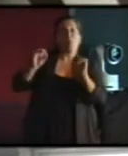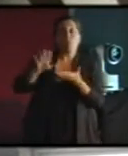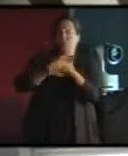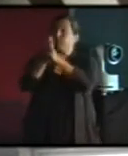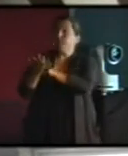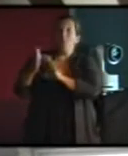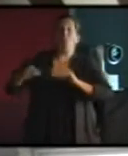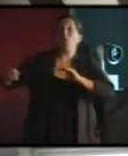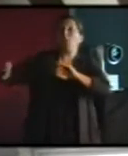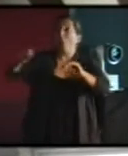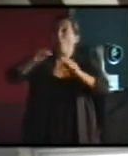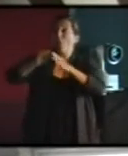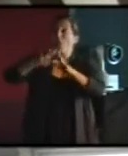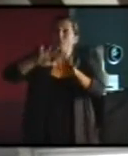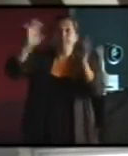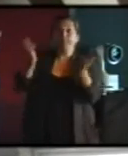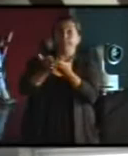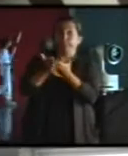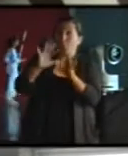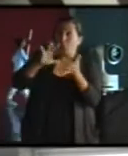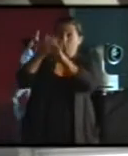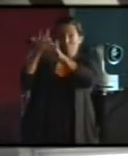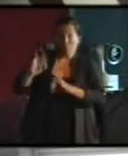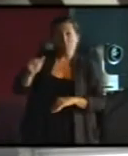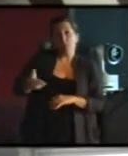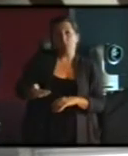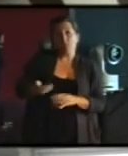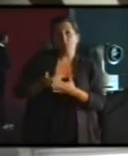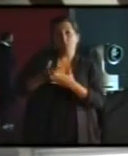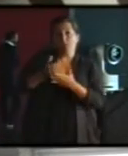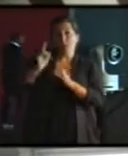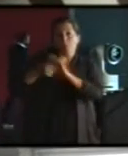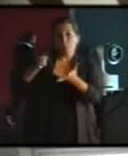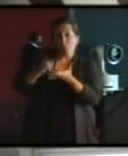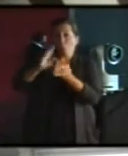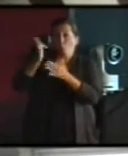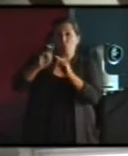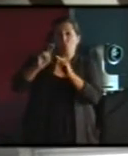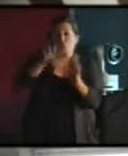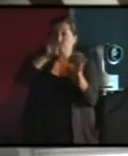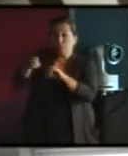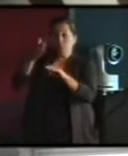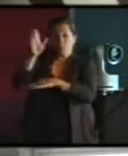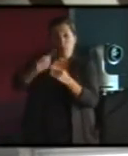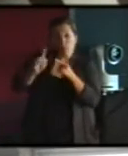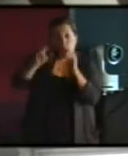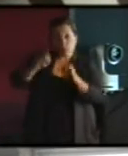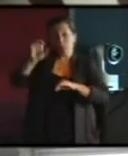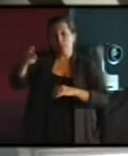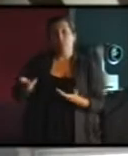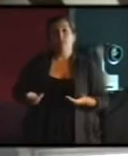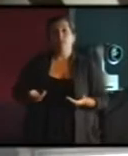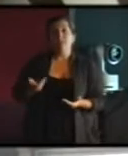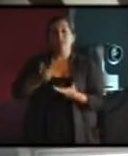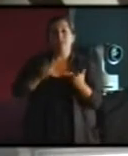potentiel spatial, pour le dire plus simplement, sa capacité de rebond, en quelque sorte, quoi. Et là, le